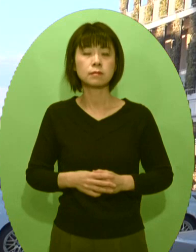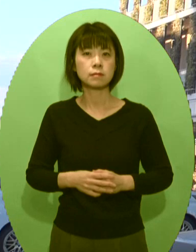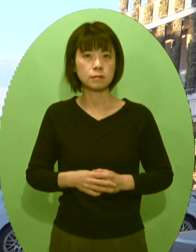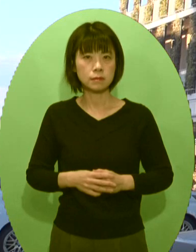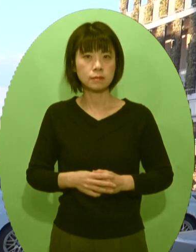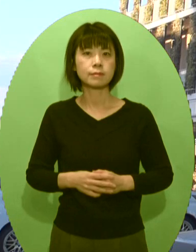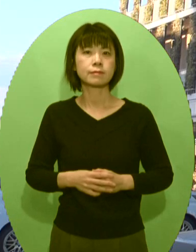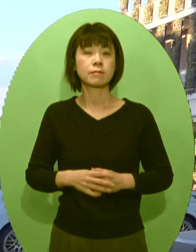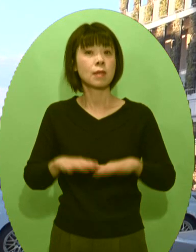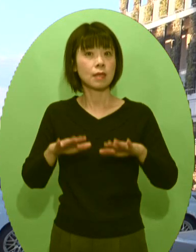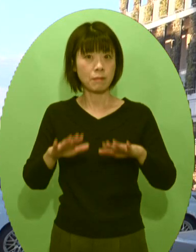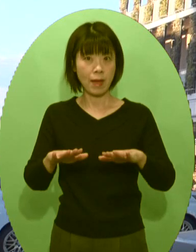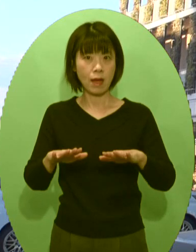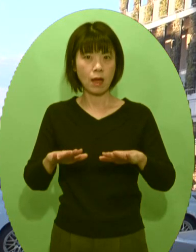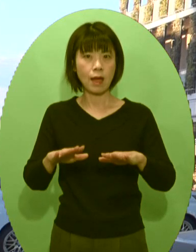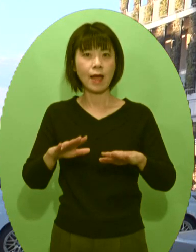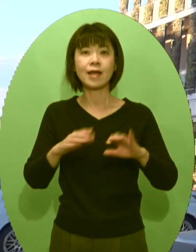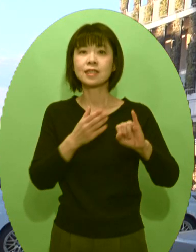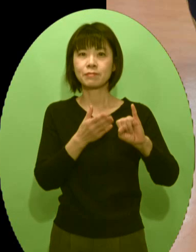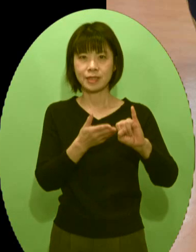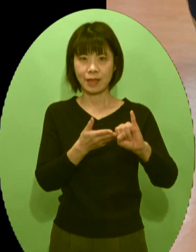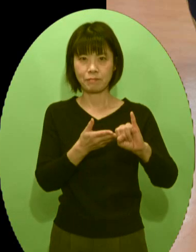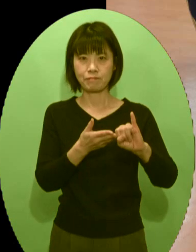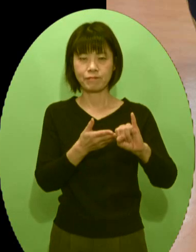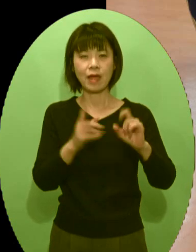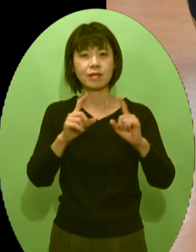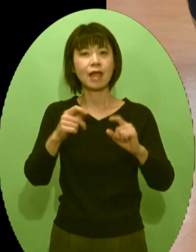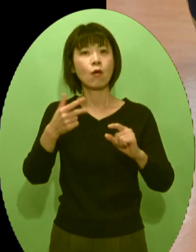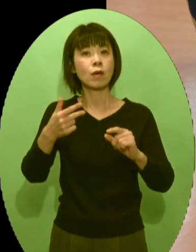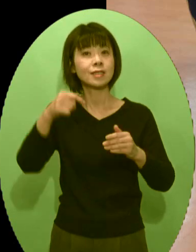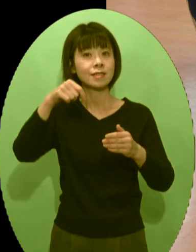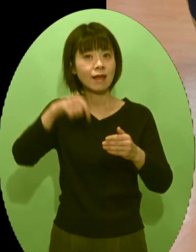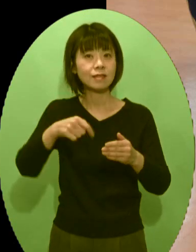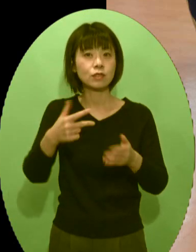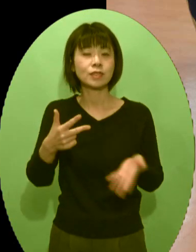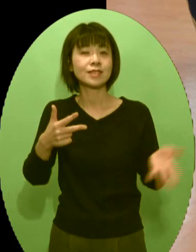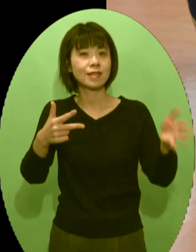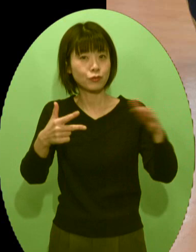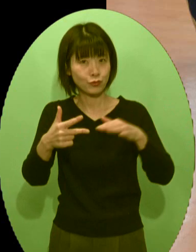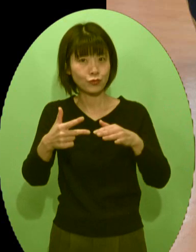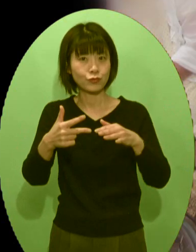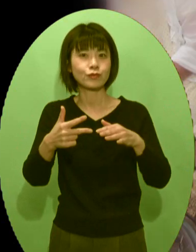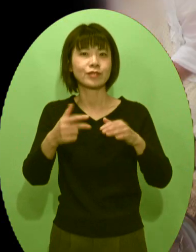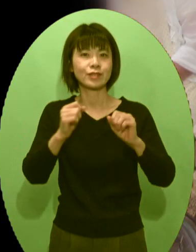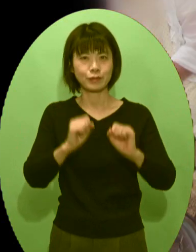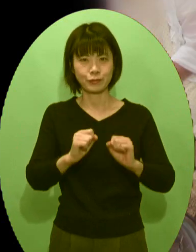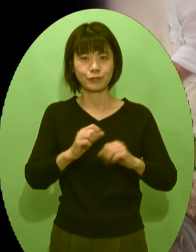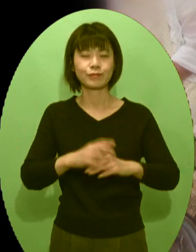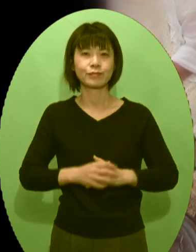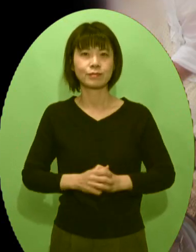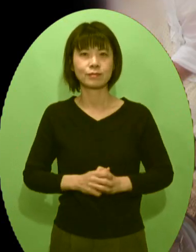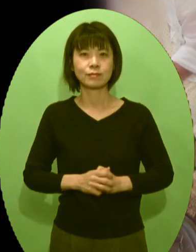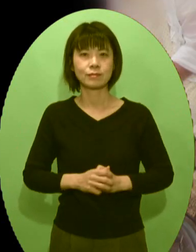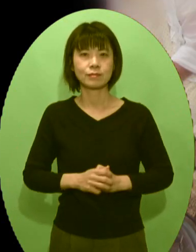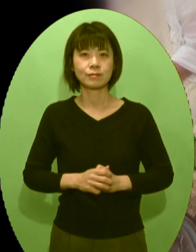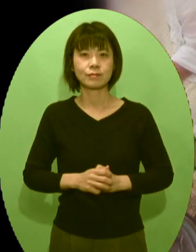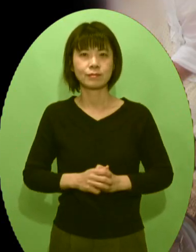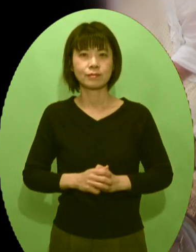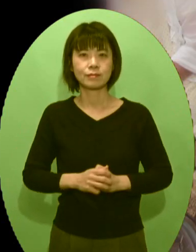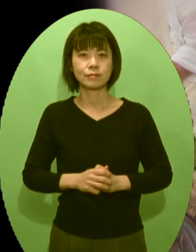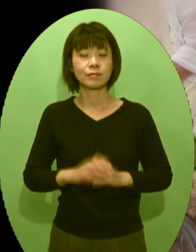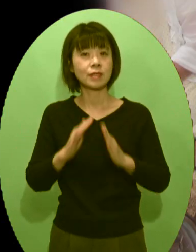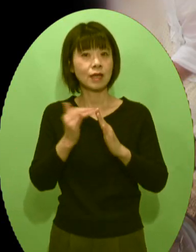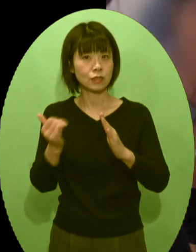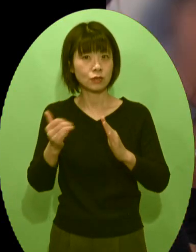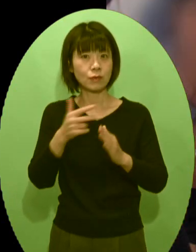そして現在、キミさんは名古屋市内の施設に入所しています。家族は